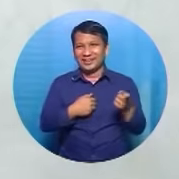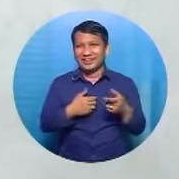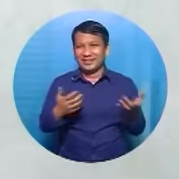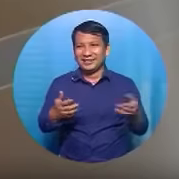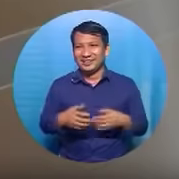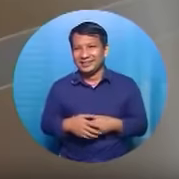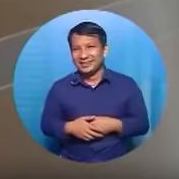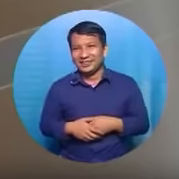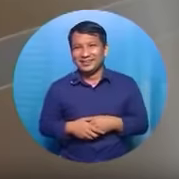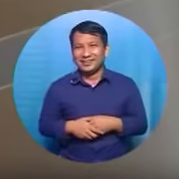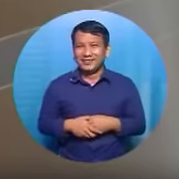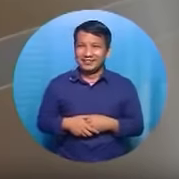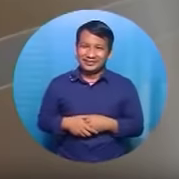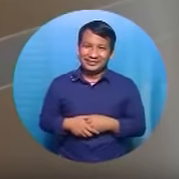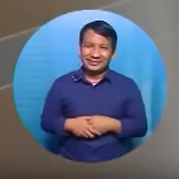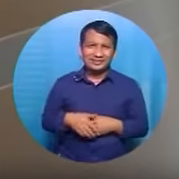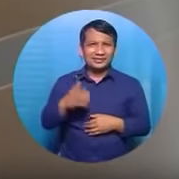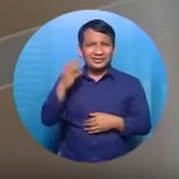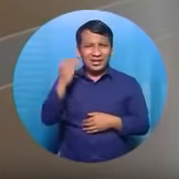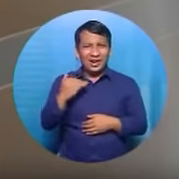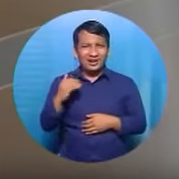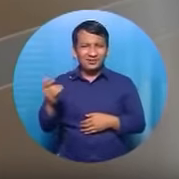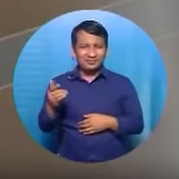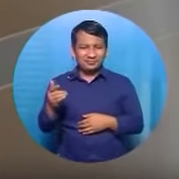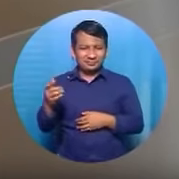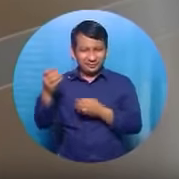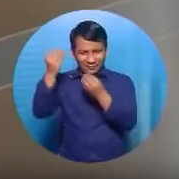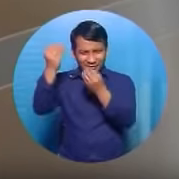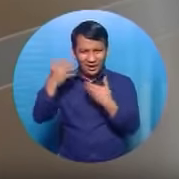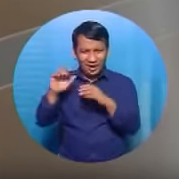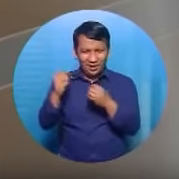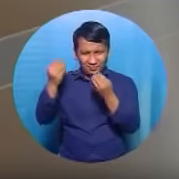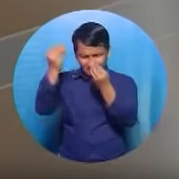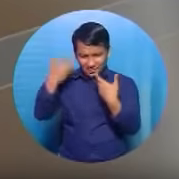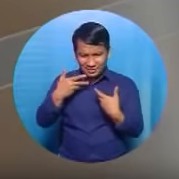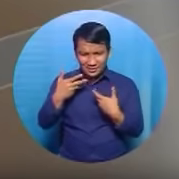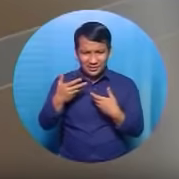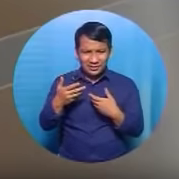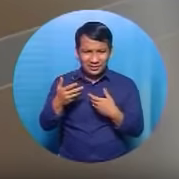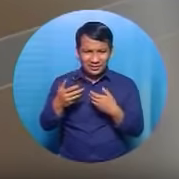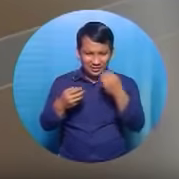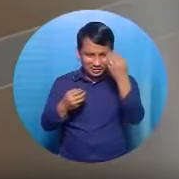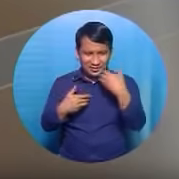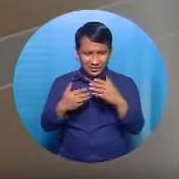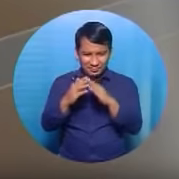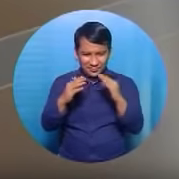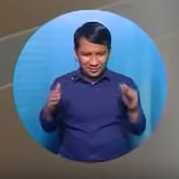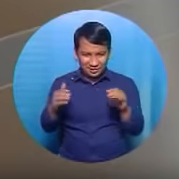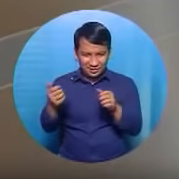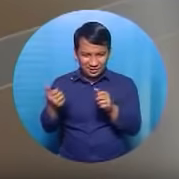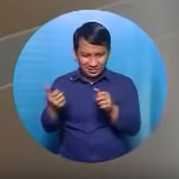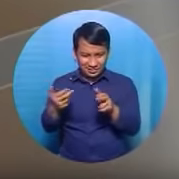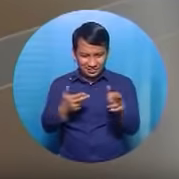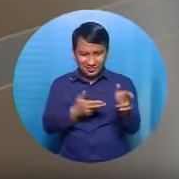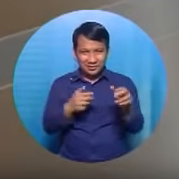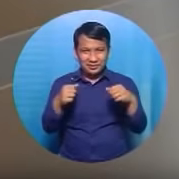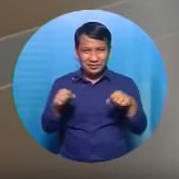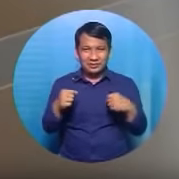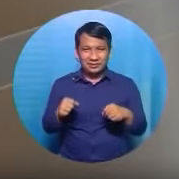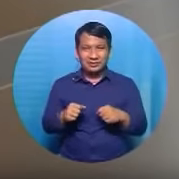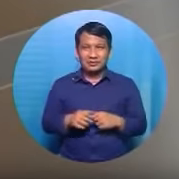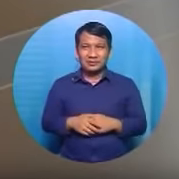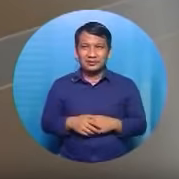nila. Okay. Pero paano kayo nakakuha ng intel kung nasaan yung bahay ni Kabit? Dahil sinundan mo pala ng motor, ano? Nagsakay ka ng